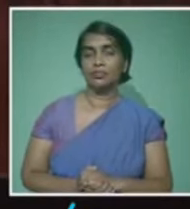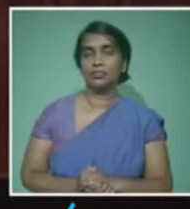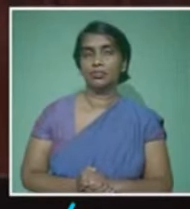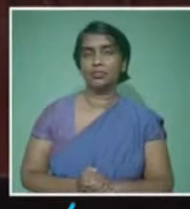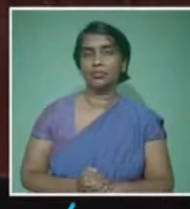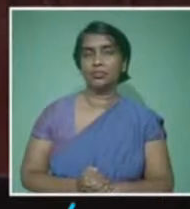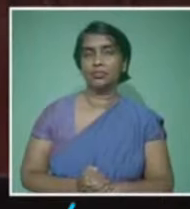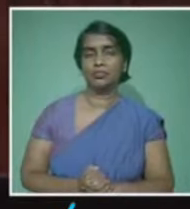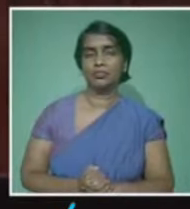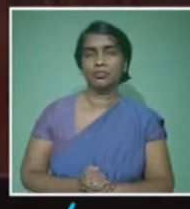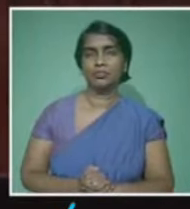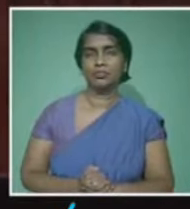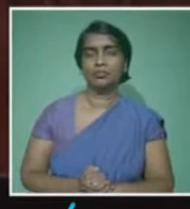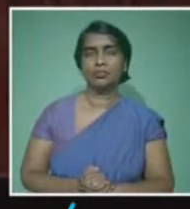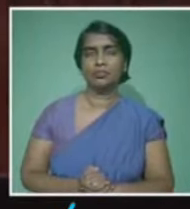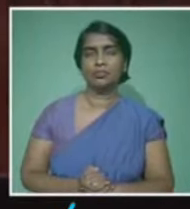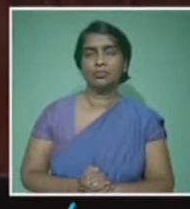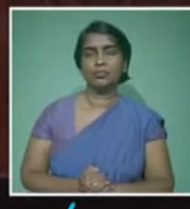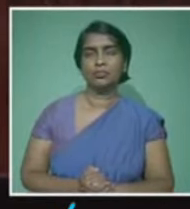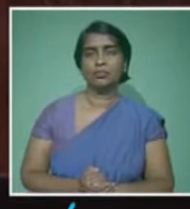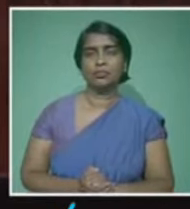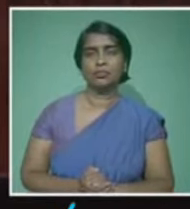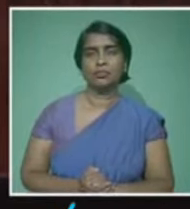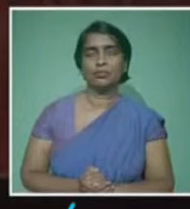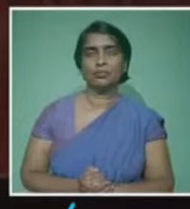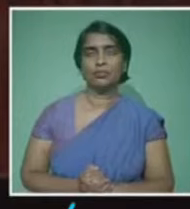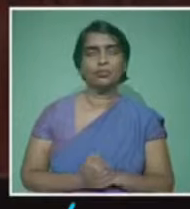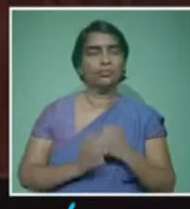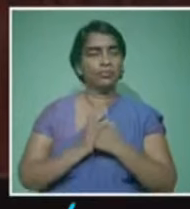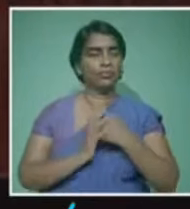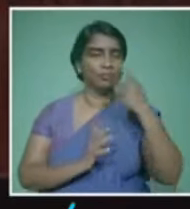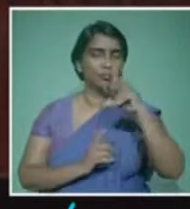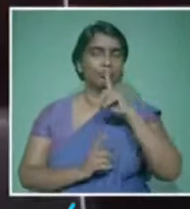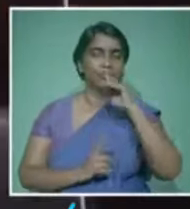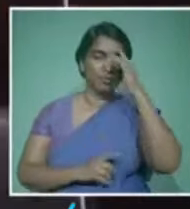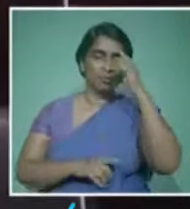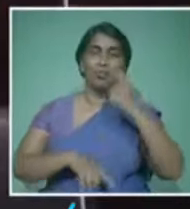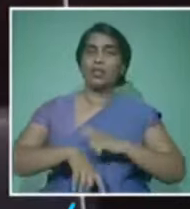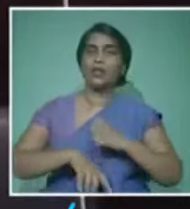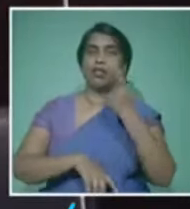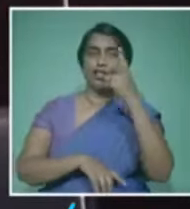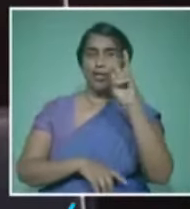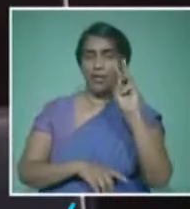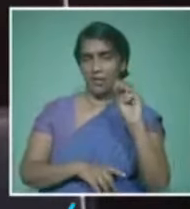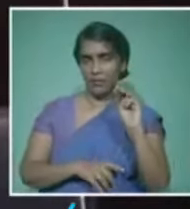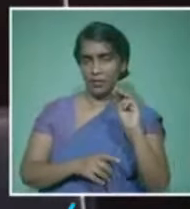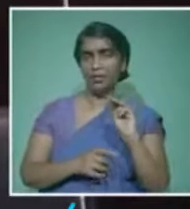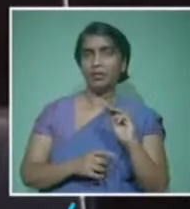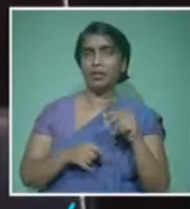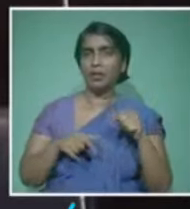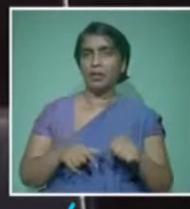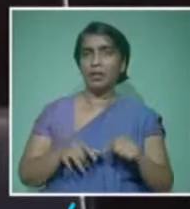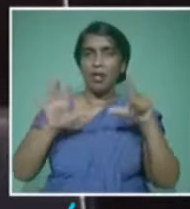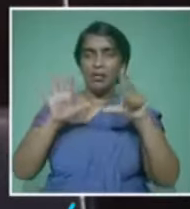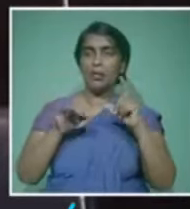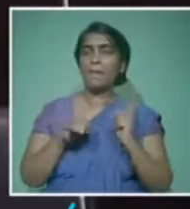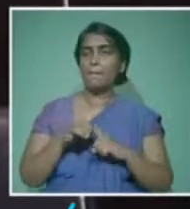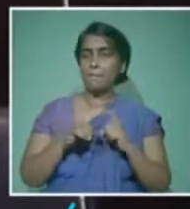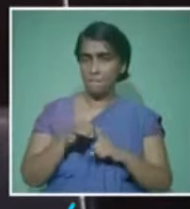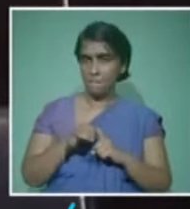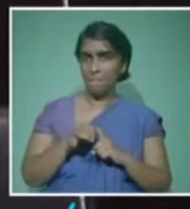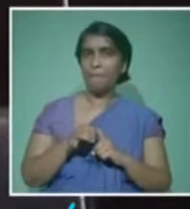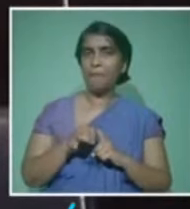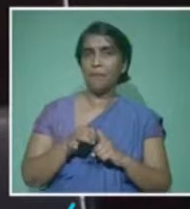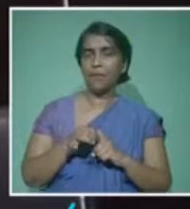නියෝජ්‍ය කතානායකතුමා මම මයිකේ දීලා දෙන්න විනාඩියක් ගරු නියෝජ්‍ය කතානායකතුමනි වෙලාව 12:20යි තාම 7 වෙනි ප්‍රශ්නෙට උත්තර දෙන්නේ